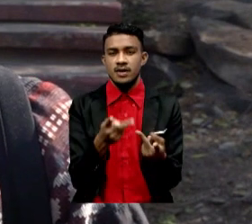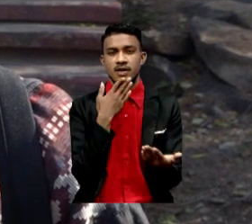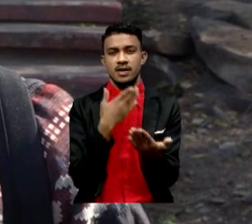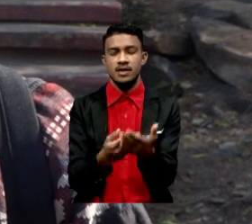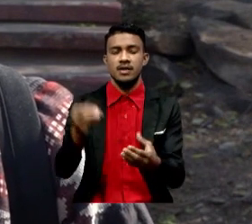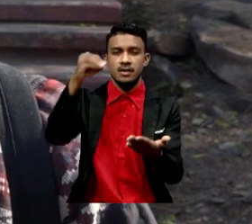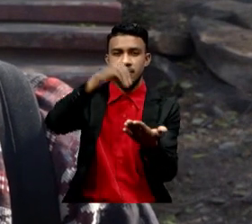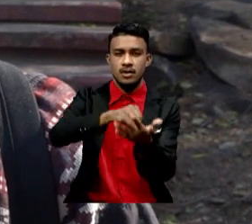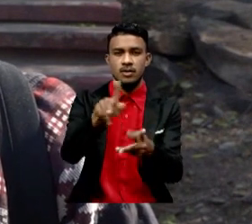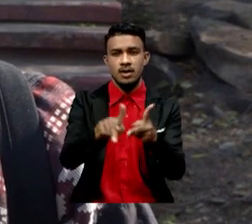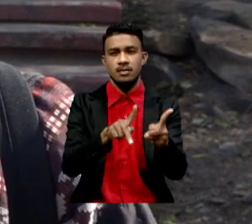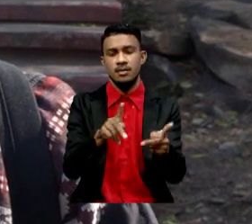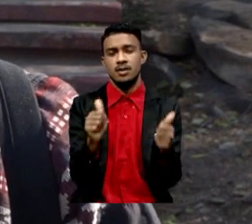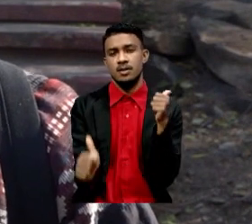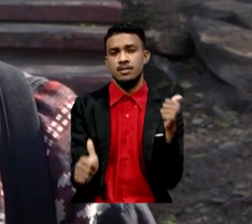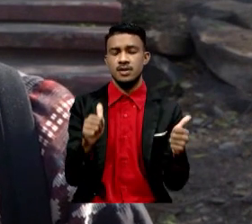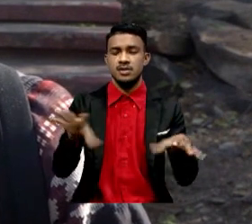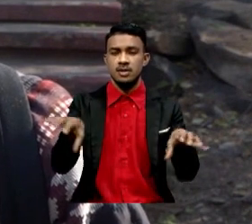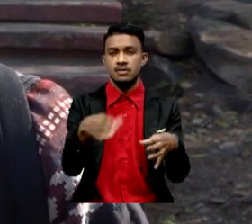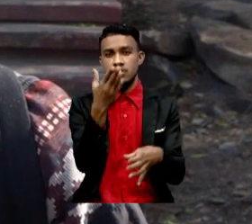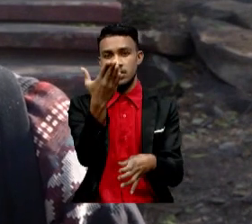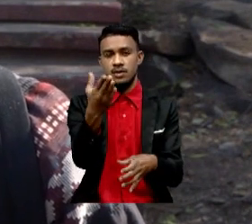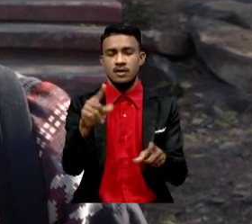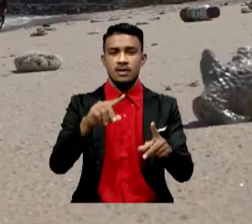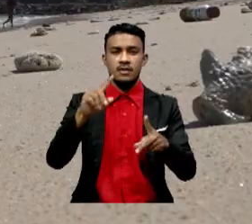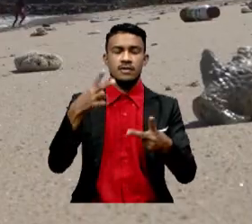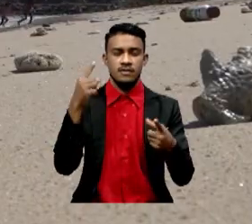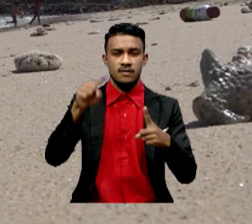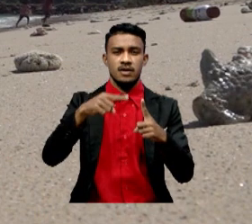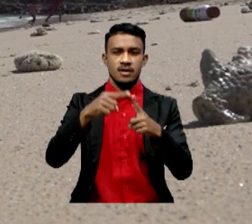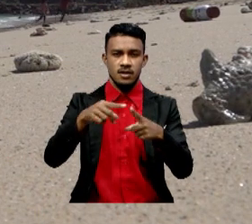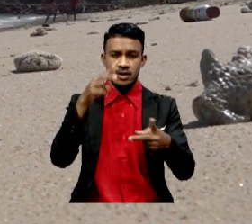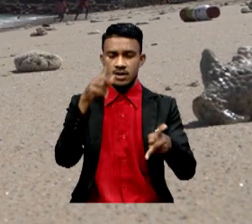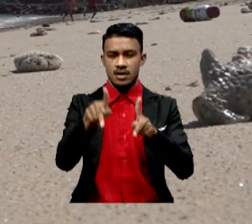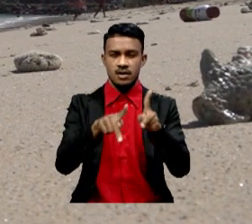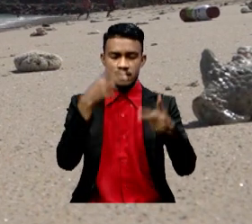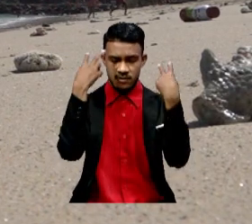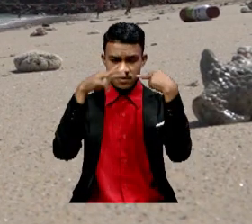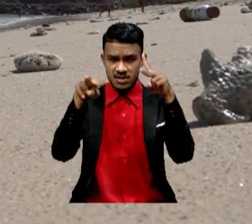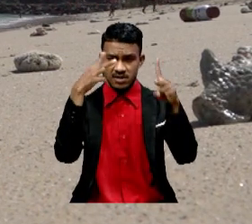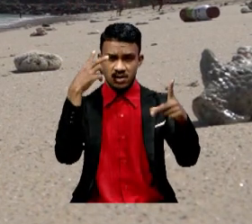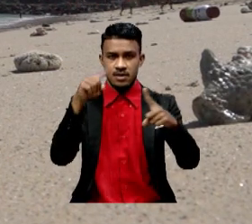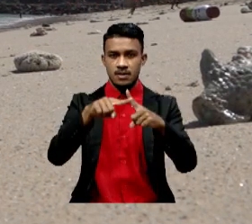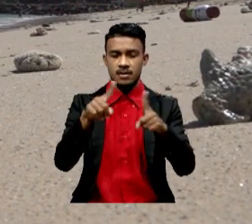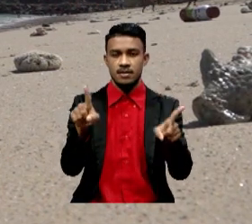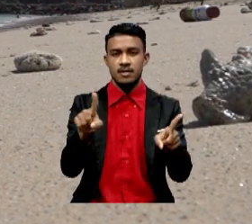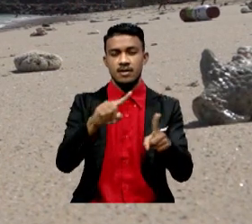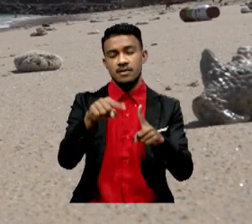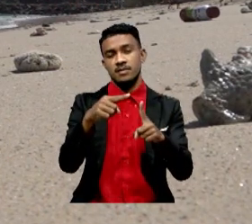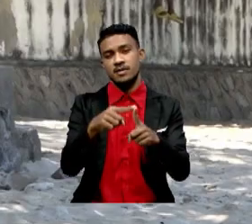nebe ke servis ene para poin hera turistiku sira balum tam ene fatin sira publiko nesse ne sira bela selu kustu